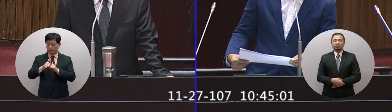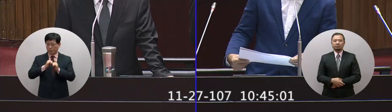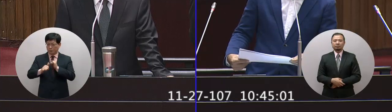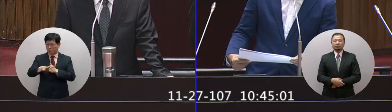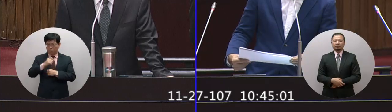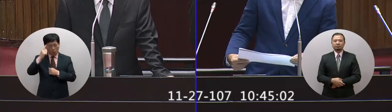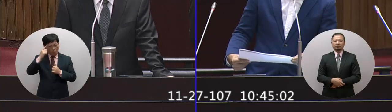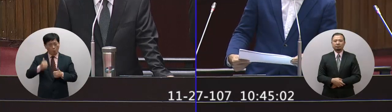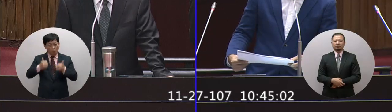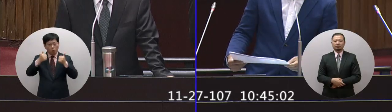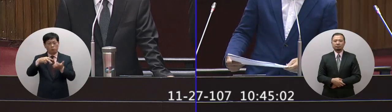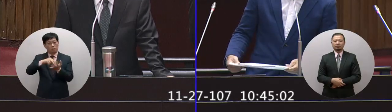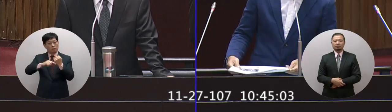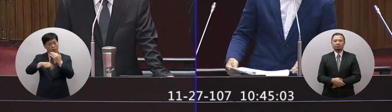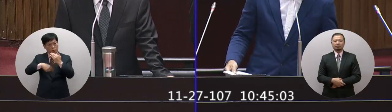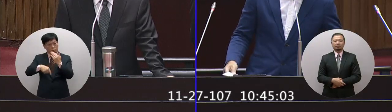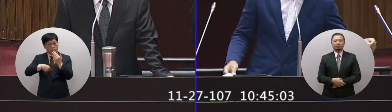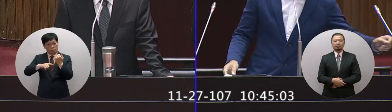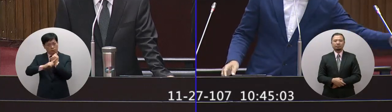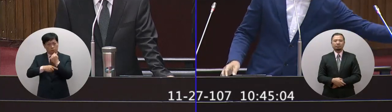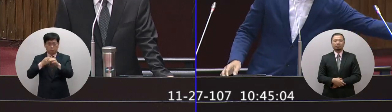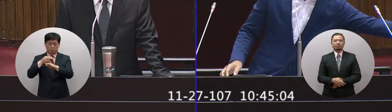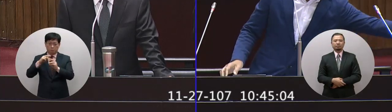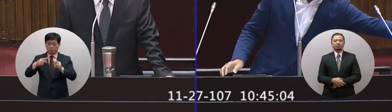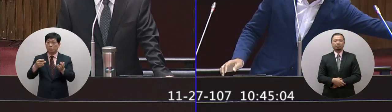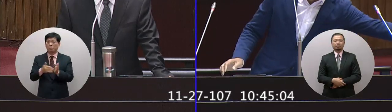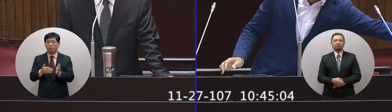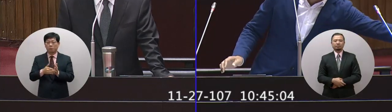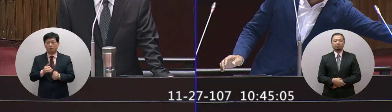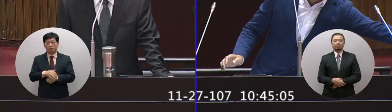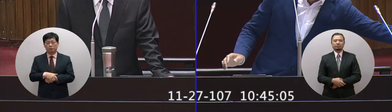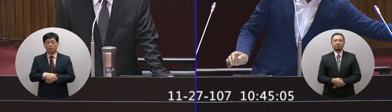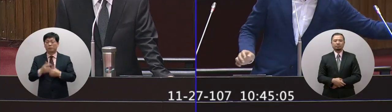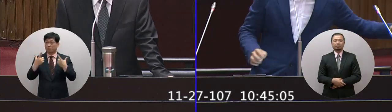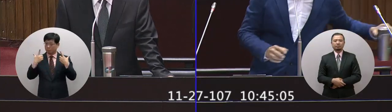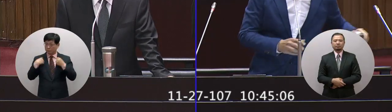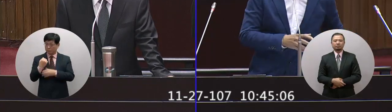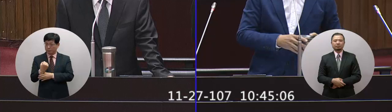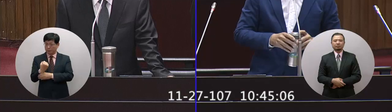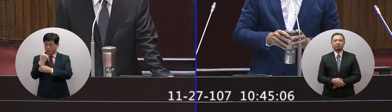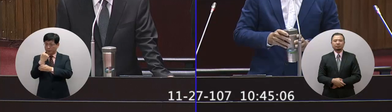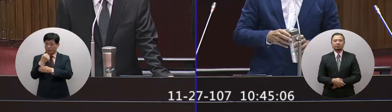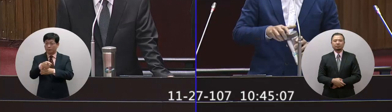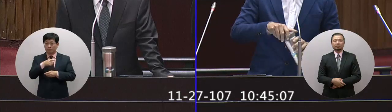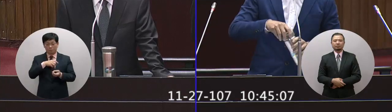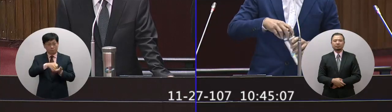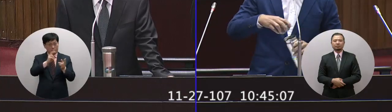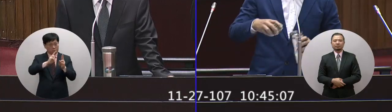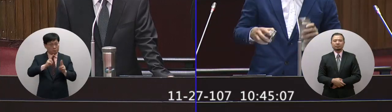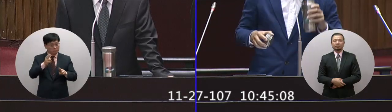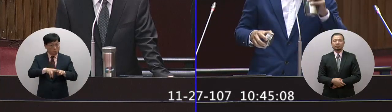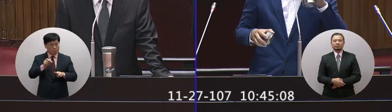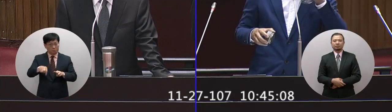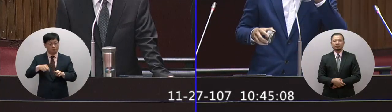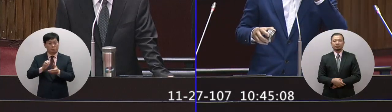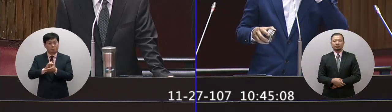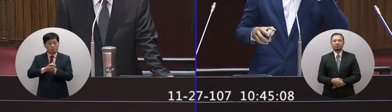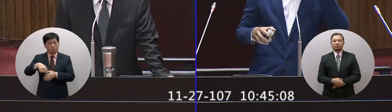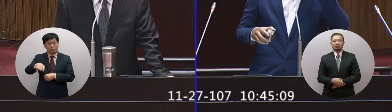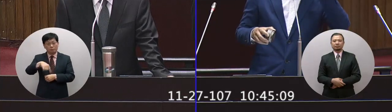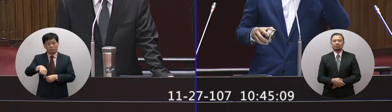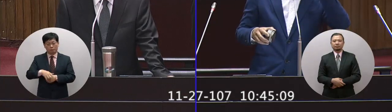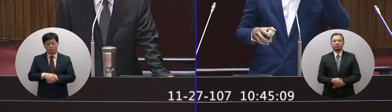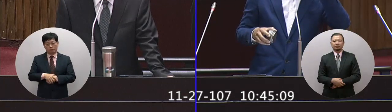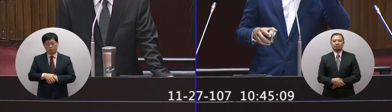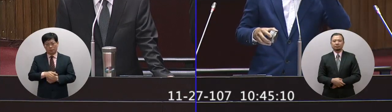识，然后也在立法院修法通过。但是呢，原先支持飞核家园的朋友，他